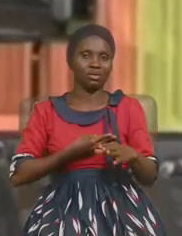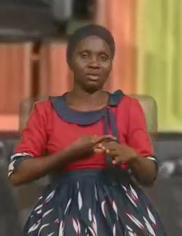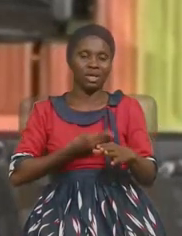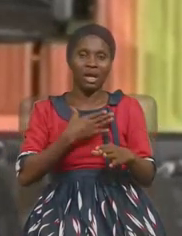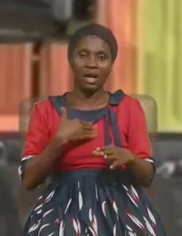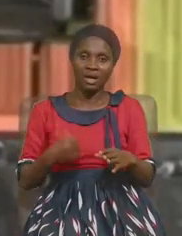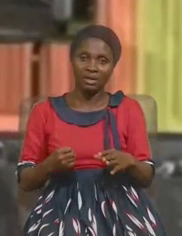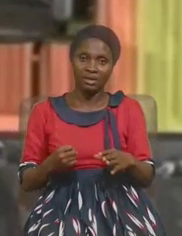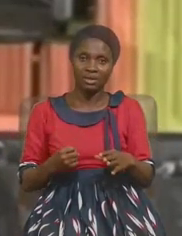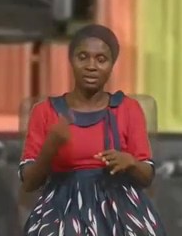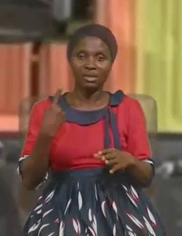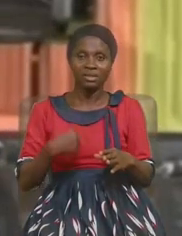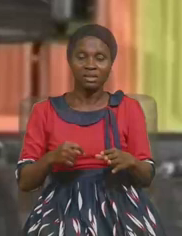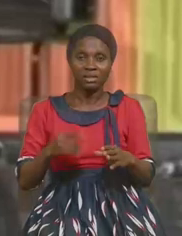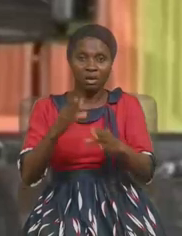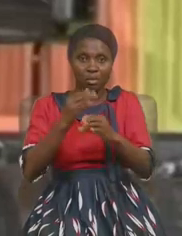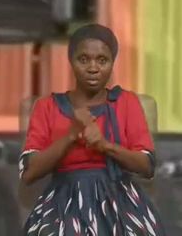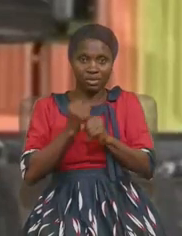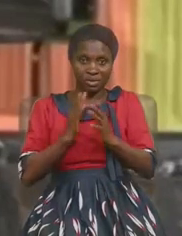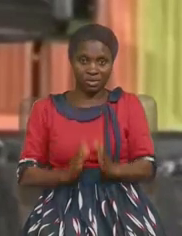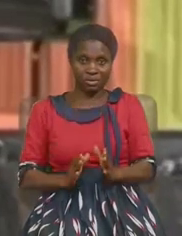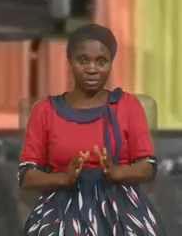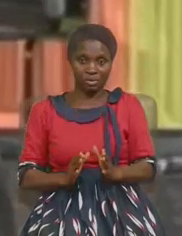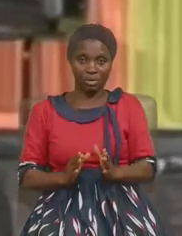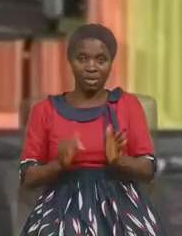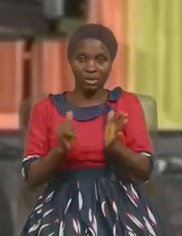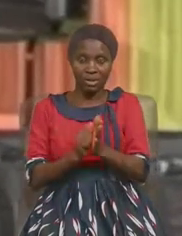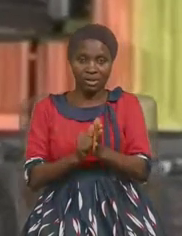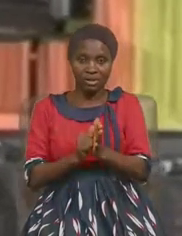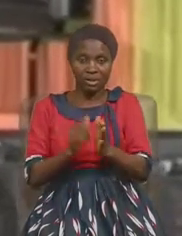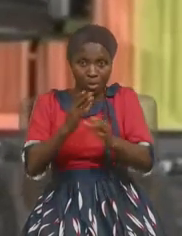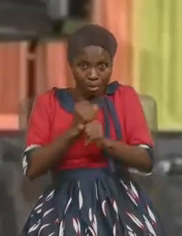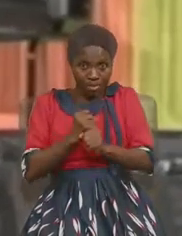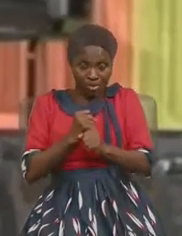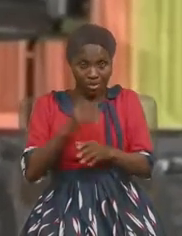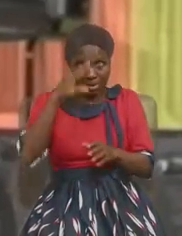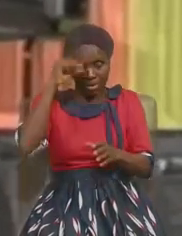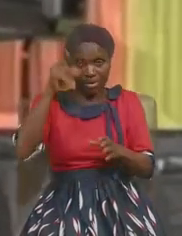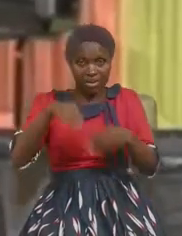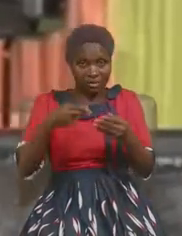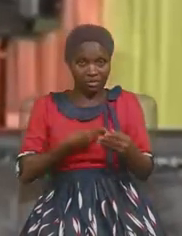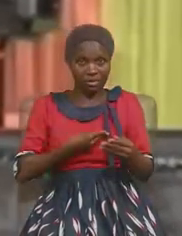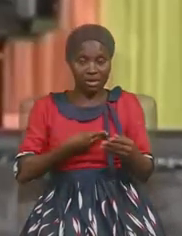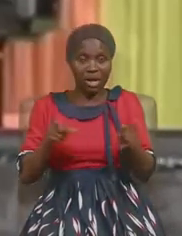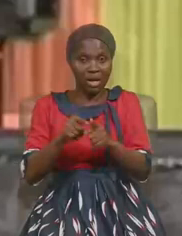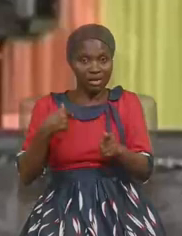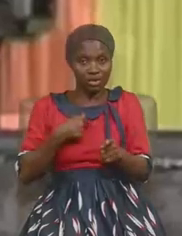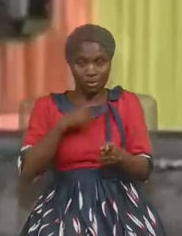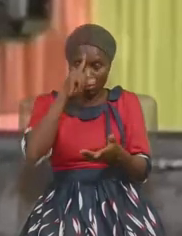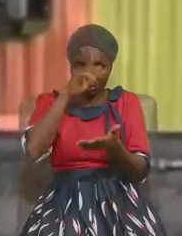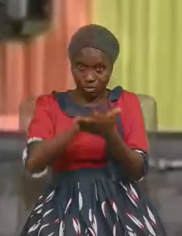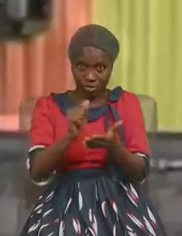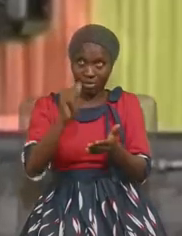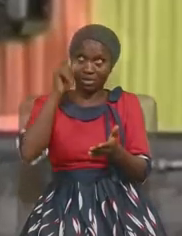et la possession qu'il nous donne. Comme nous lui faisons confiance et nous portons le regard